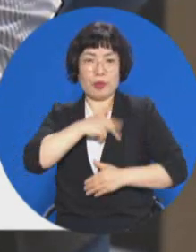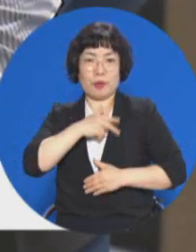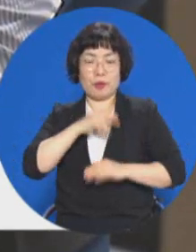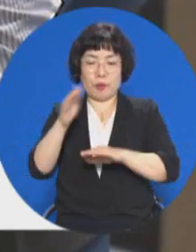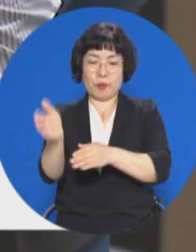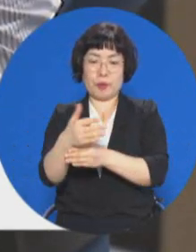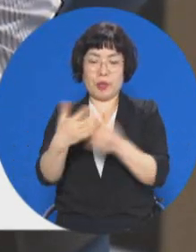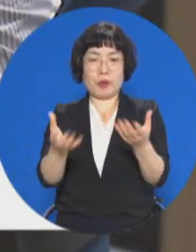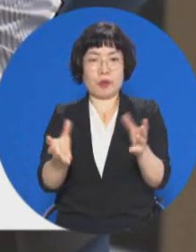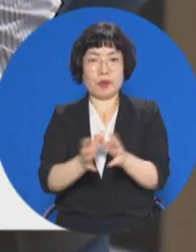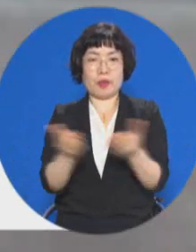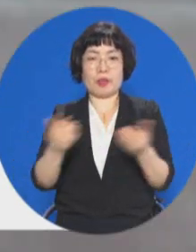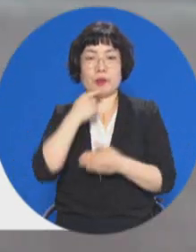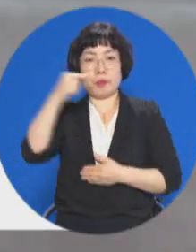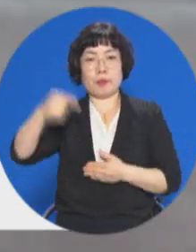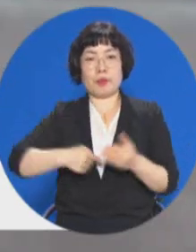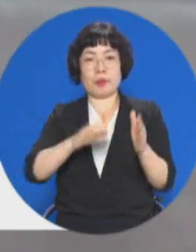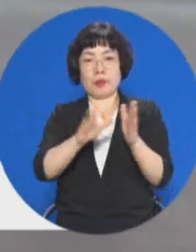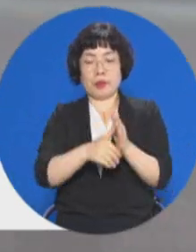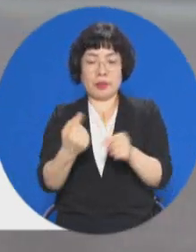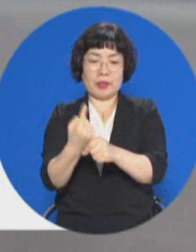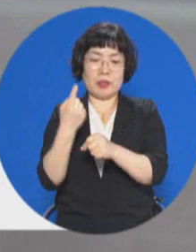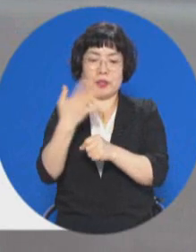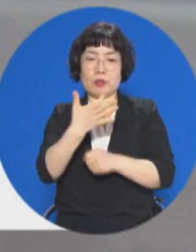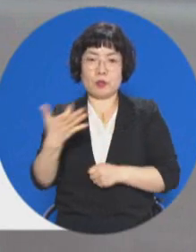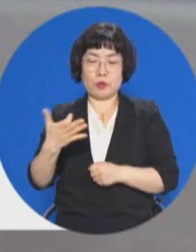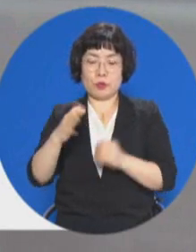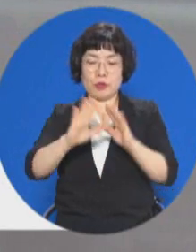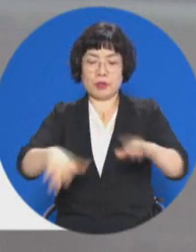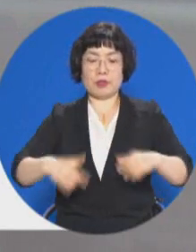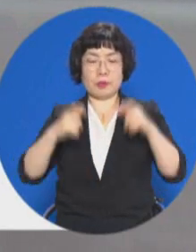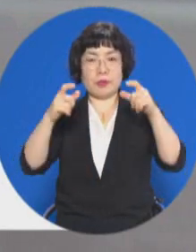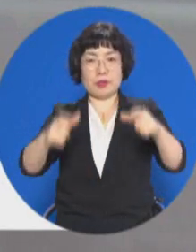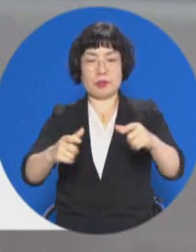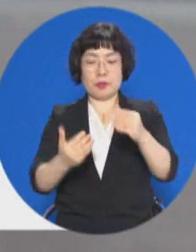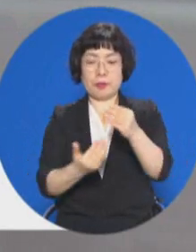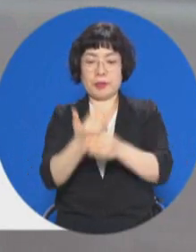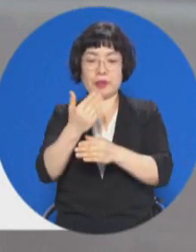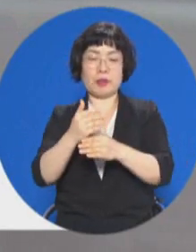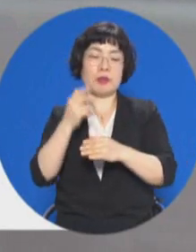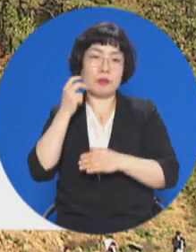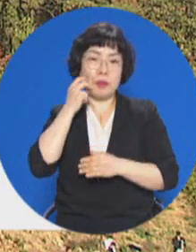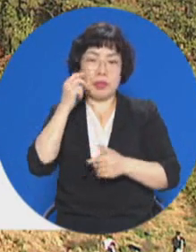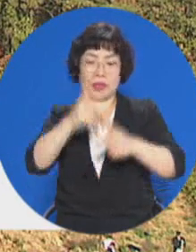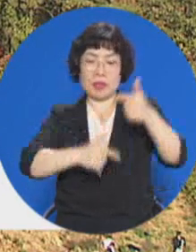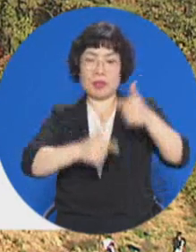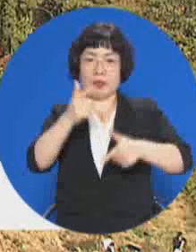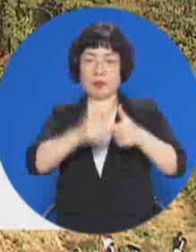농해수위 산림청 업무 보고에서 지난 2009년 전남에서 발생한 소나무 재선충병은